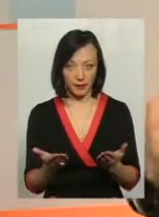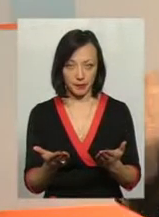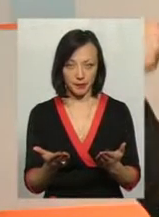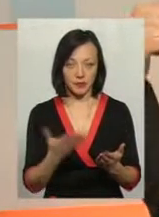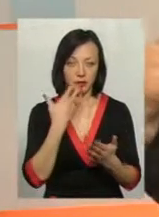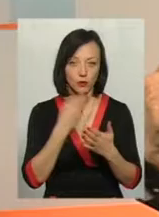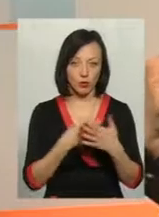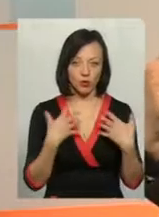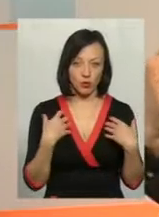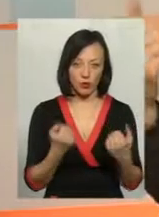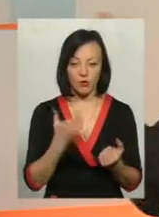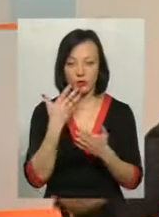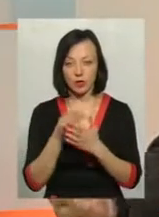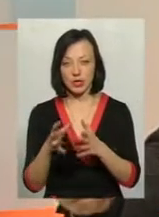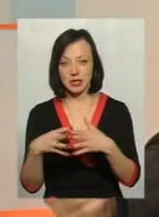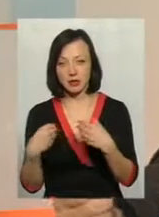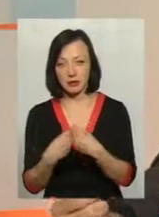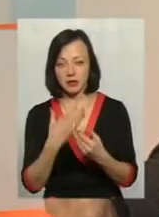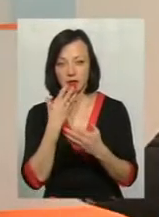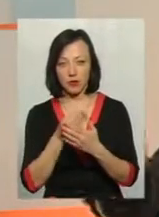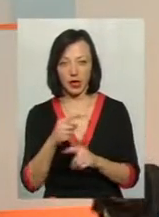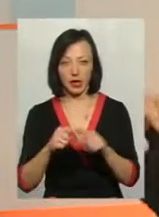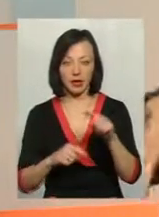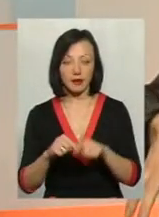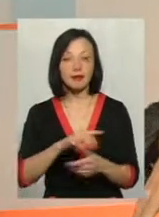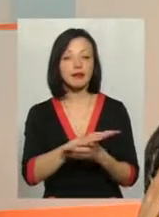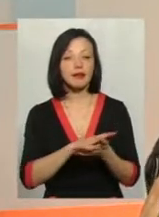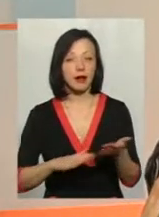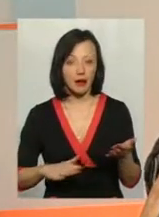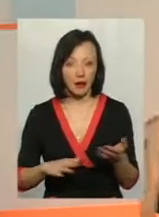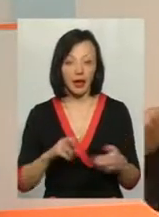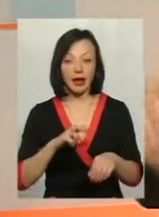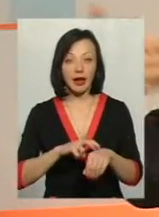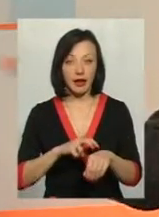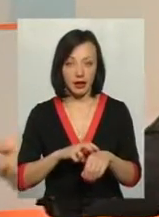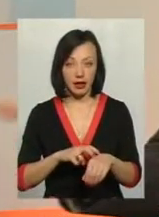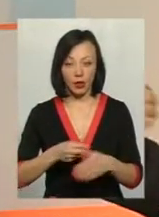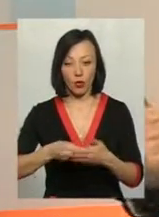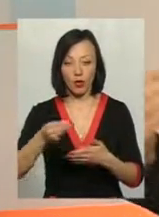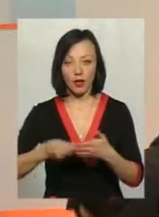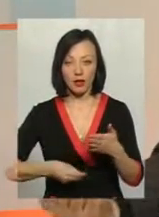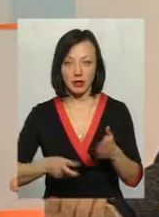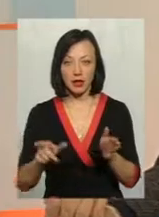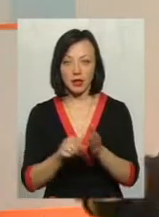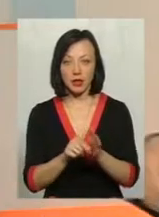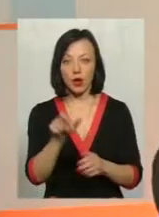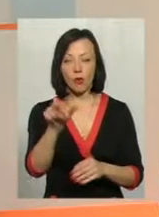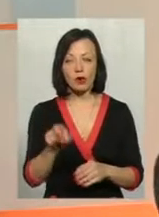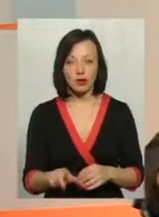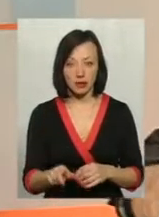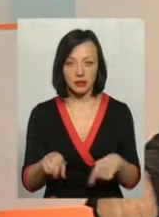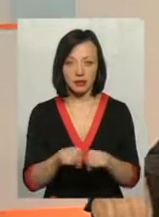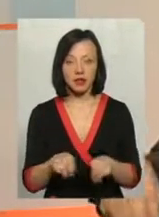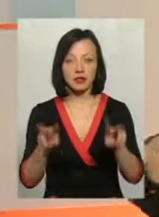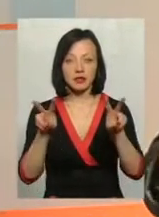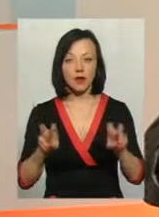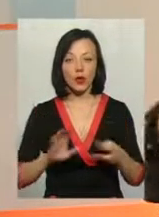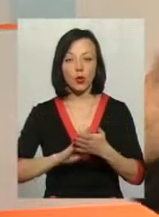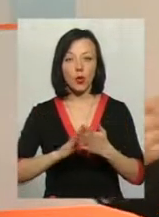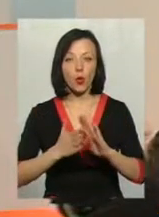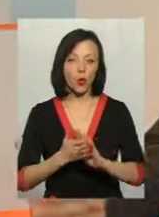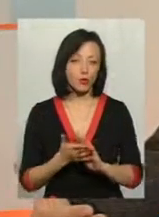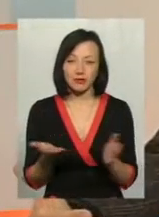своє здоров'я, здоров'я своєї сім'ї, своїх рідних. Далі, лікар укладає з громадянином так звану угоду,